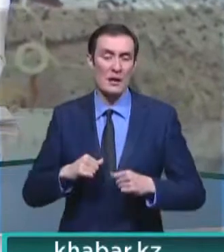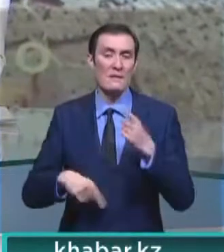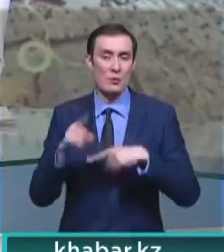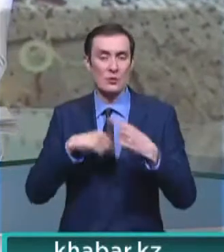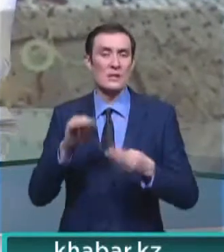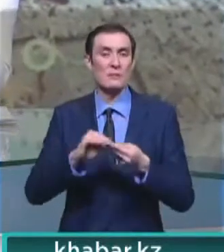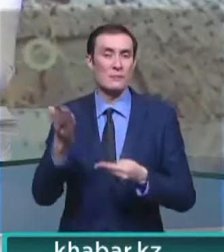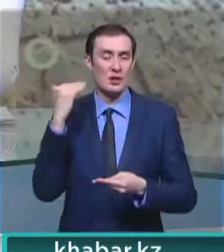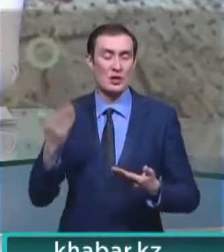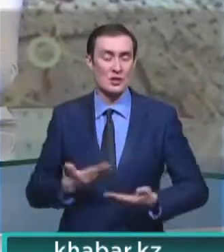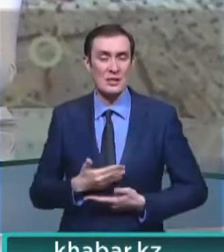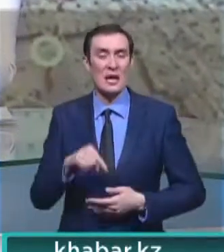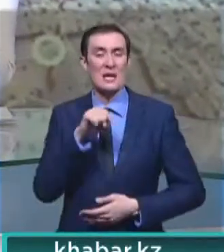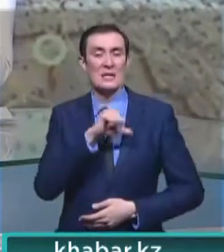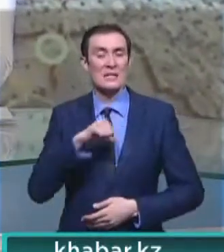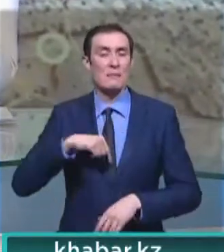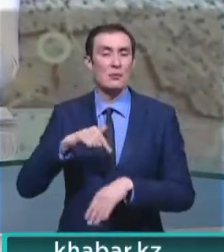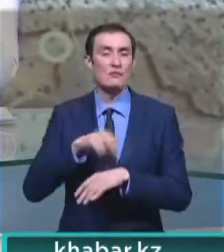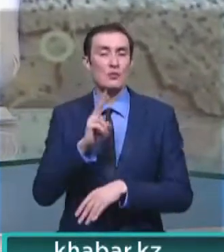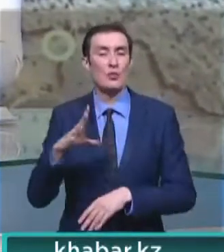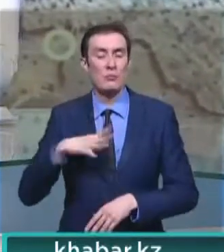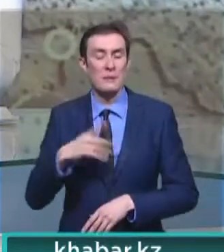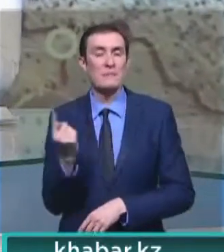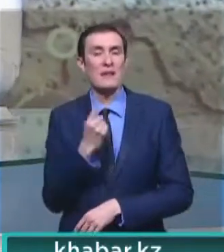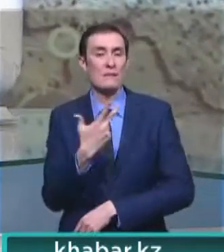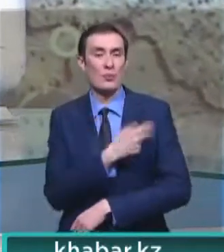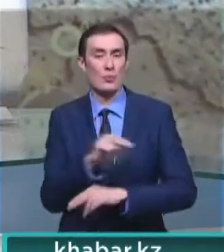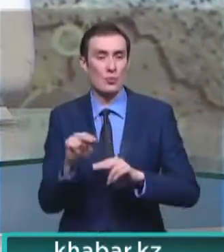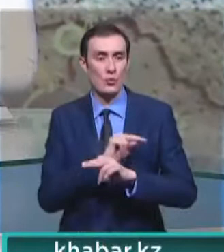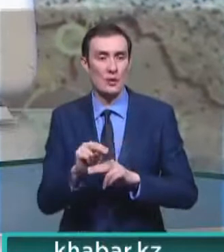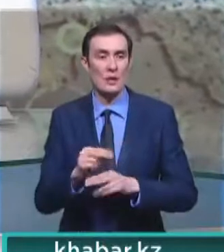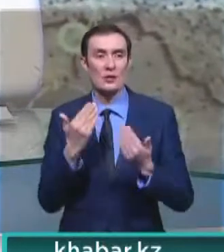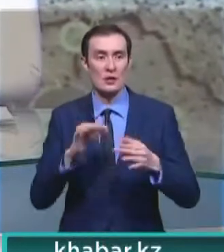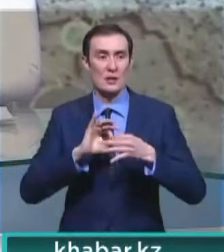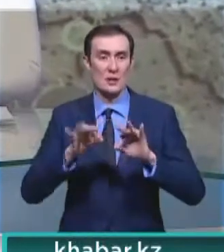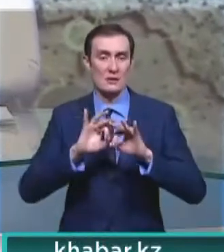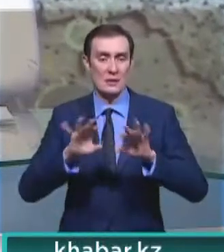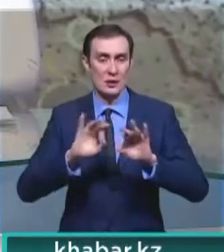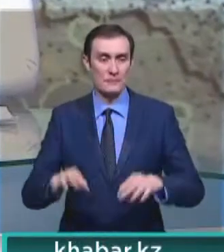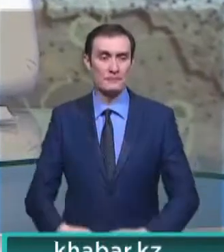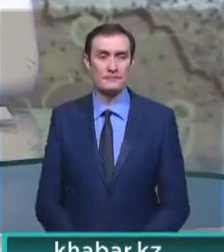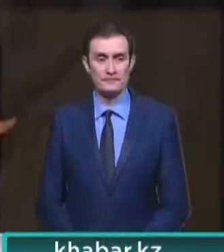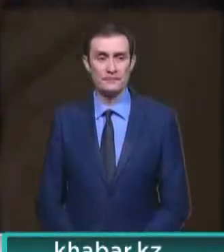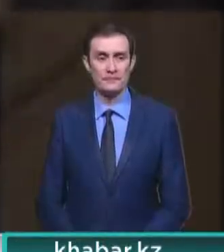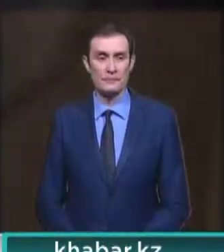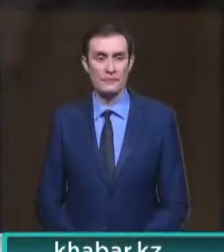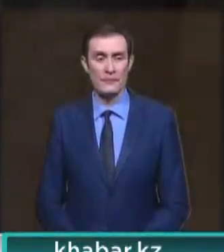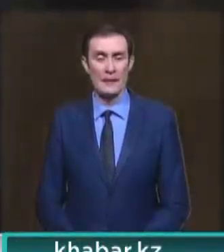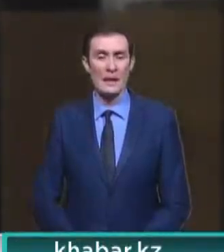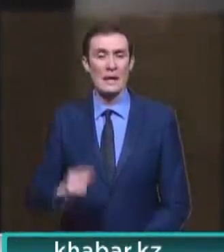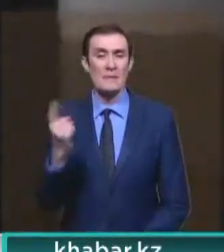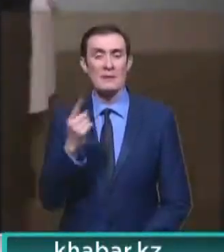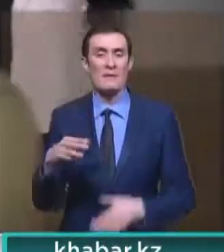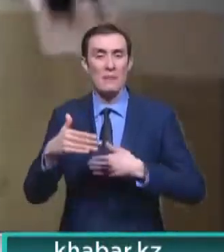жизни за самочувствием тех кто получил первый укол следили наши корреспонденты первая